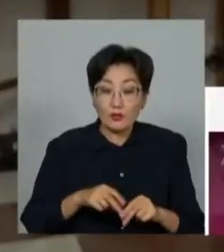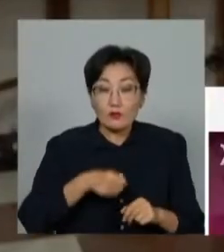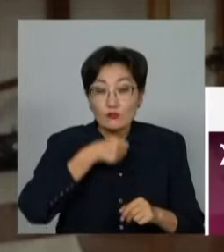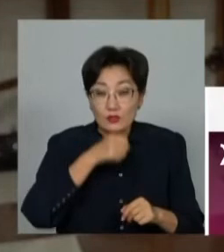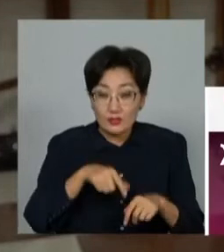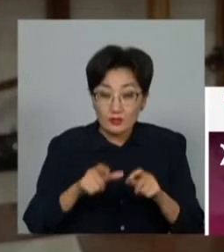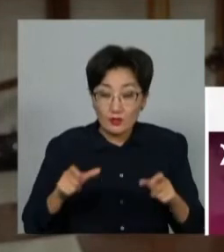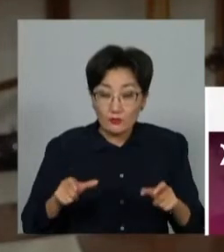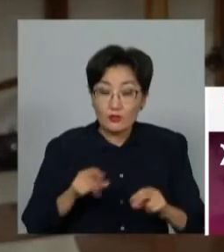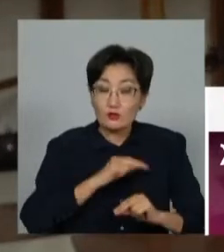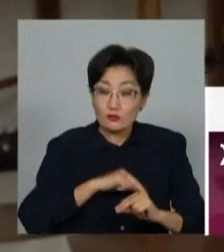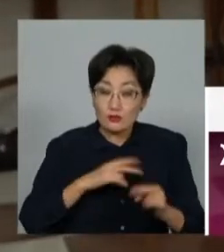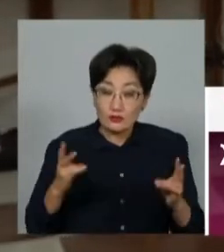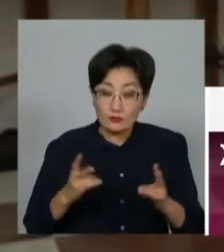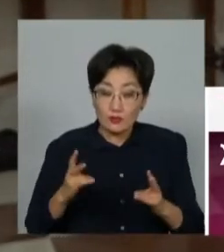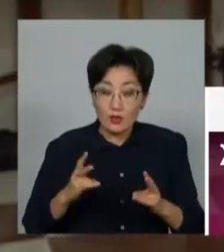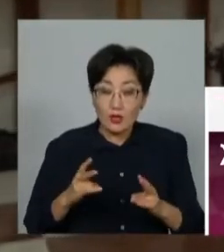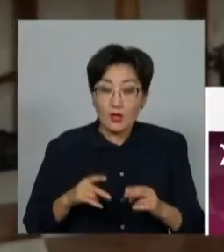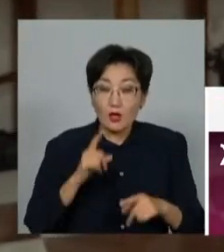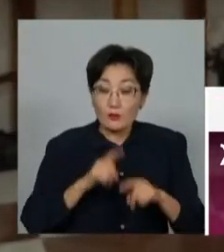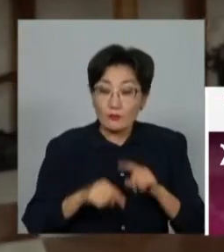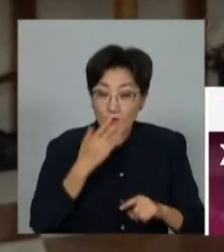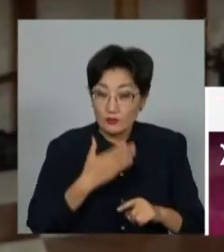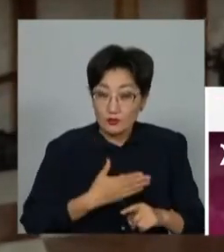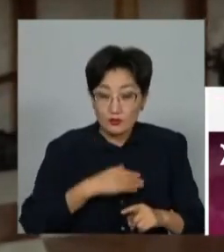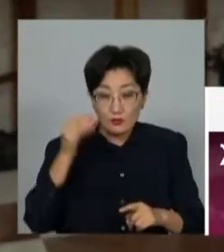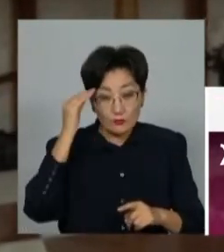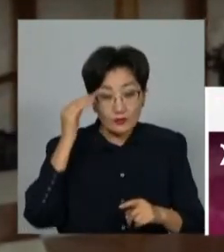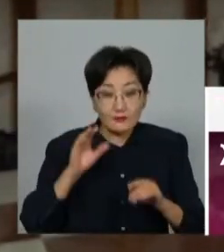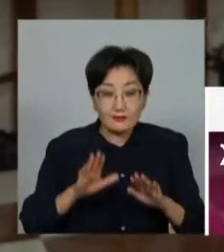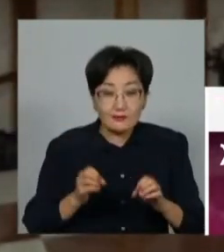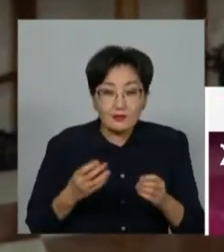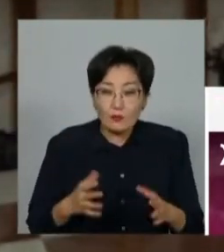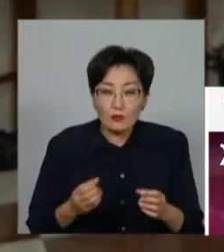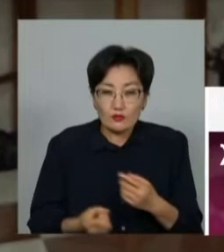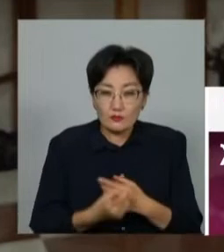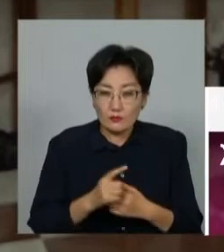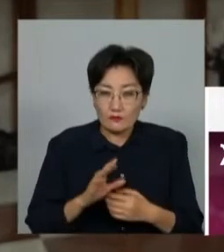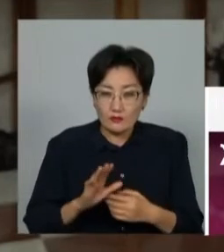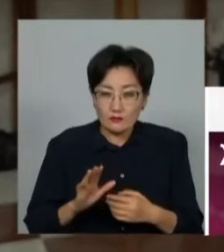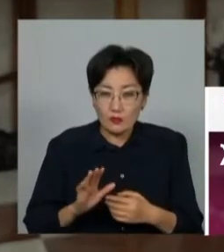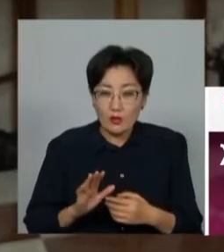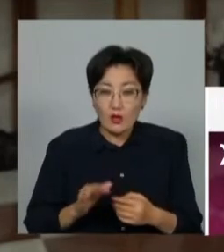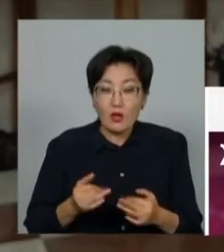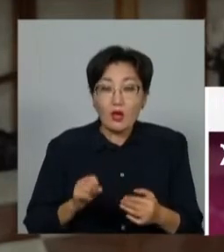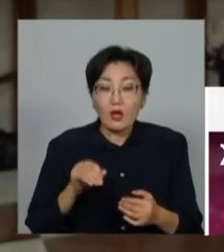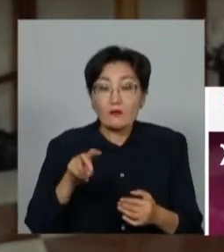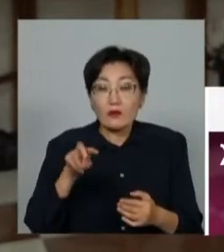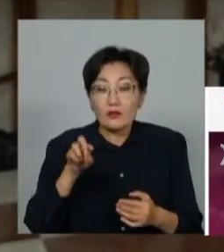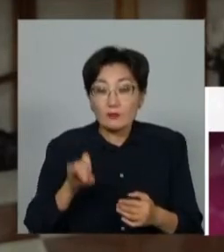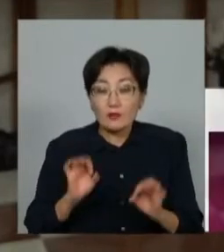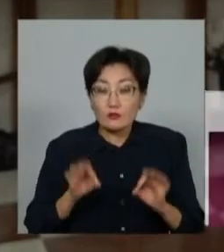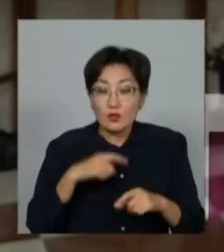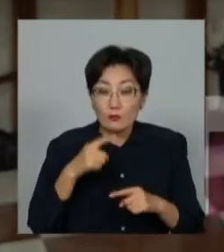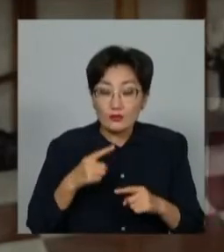адамдар жұмыс жасау керек. Патриоттық сана сезім ол жай келе қалатын дүние емес. Енді Әл-Фараби бабамыз дұрыс